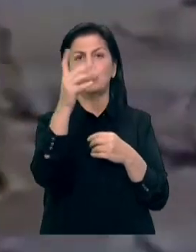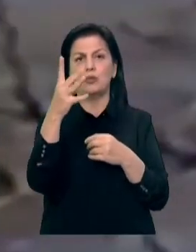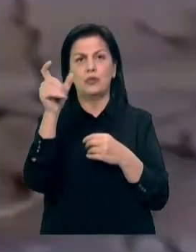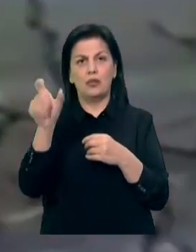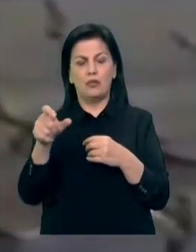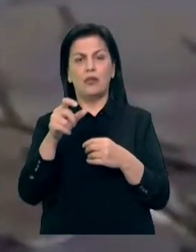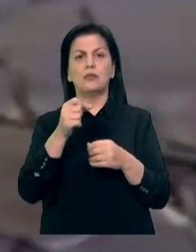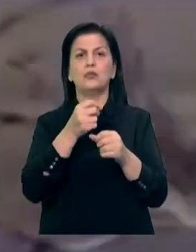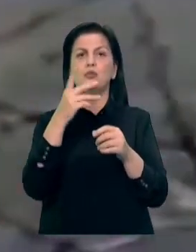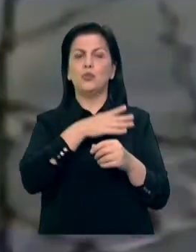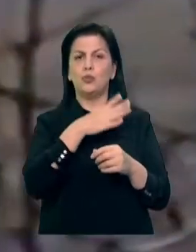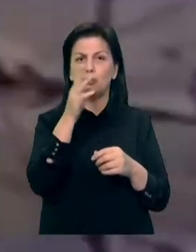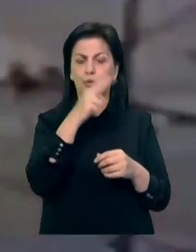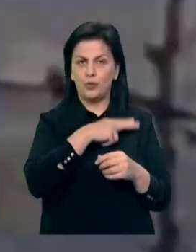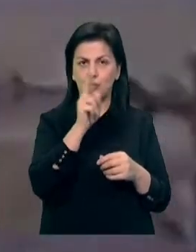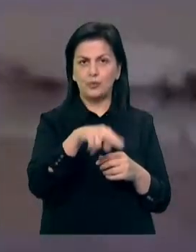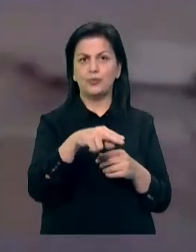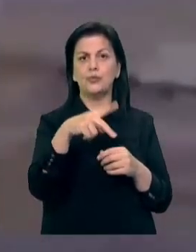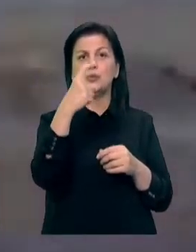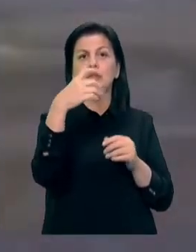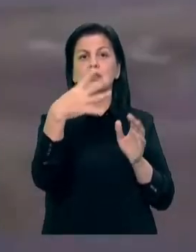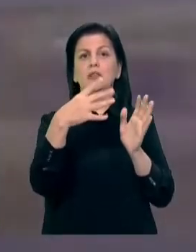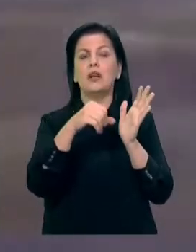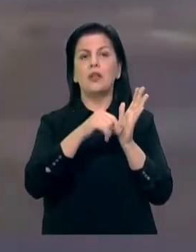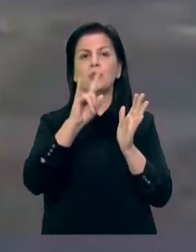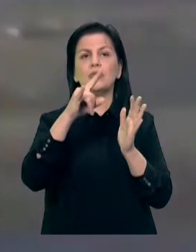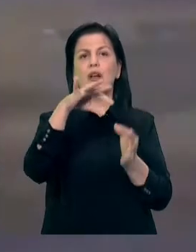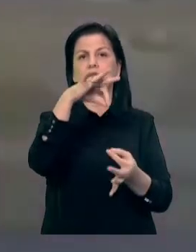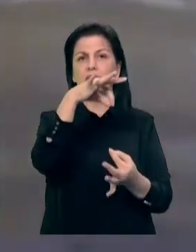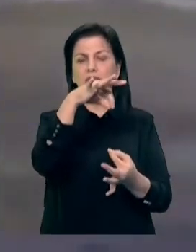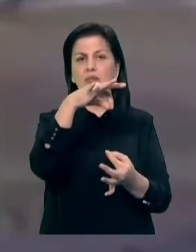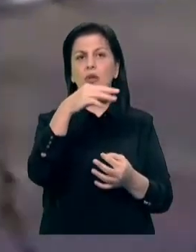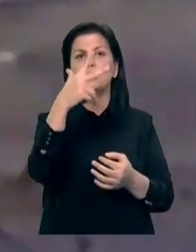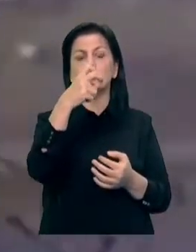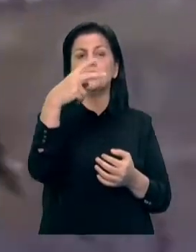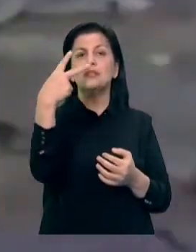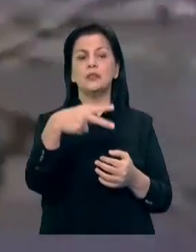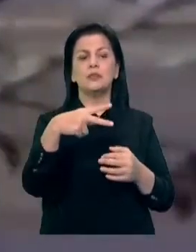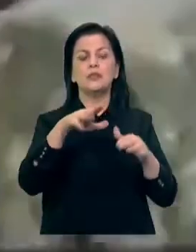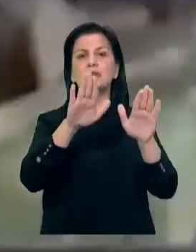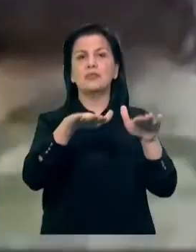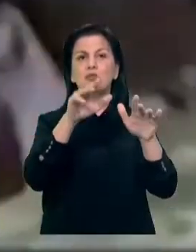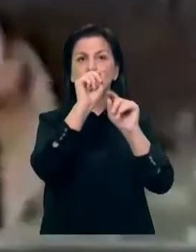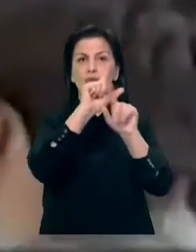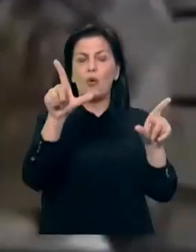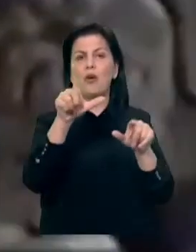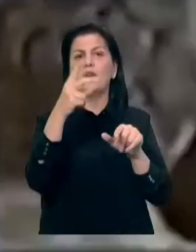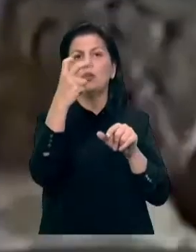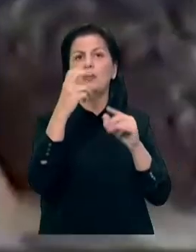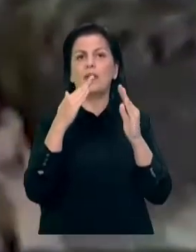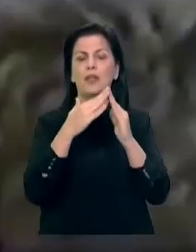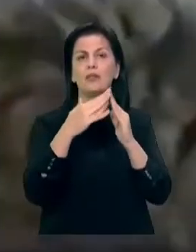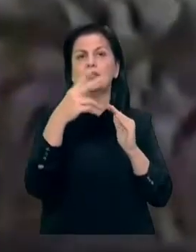ailə başçısını itirib, 146 uşaq yetim qalıb. 320 yerlik orta məktəb binası, 200 ev, 25